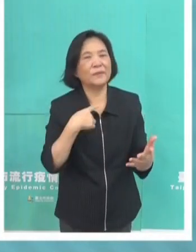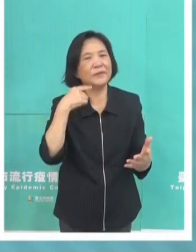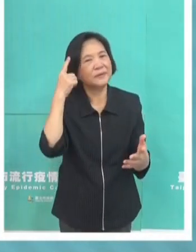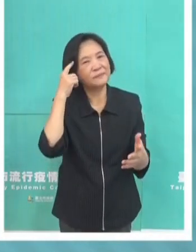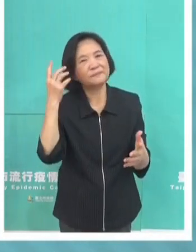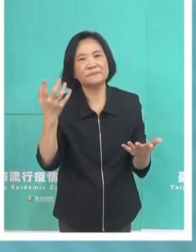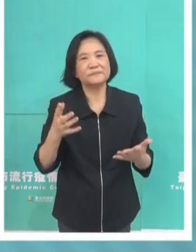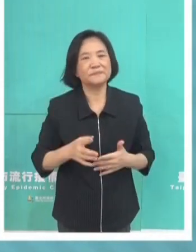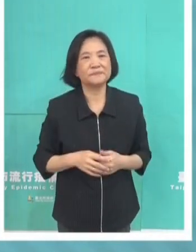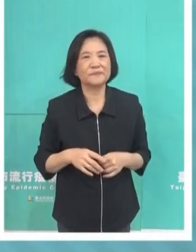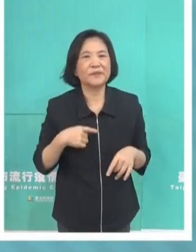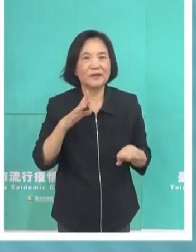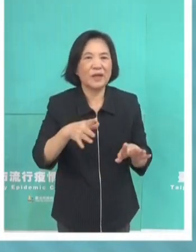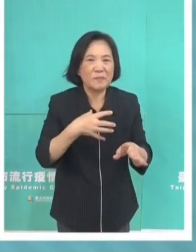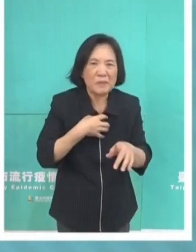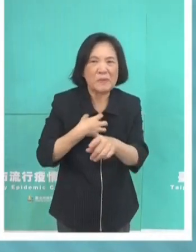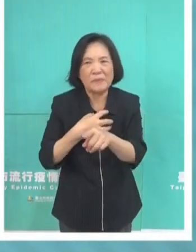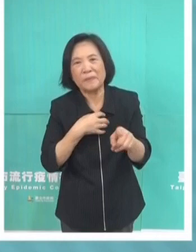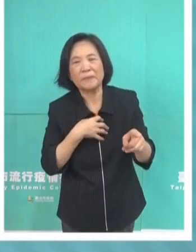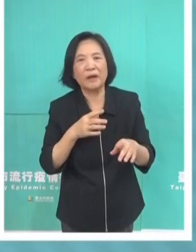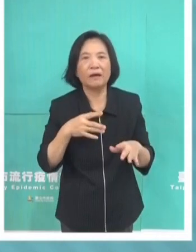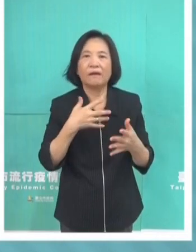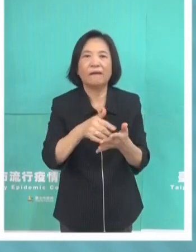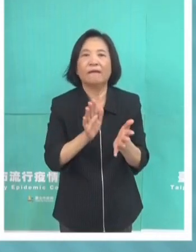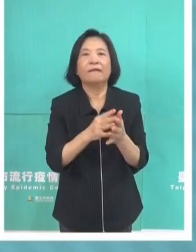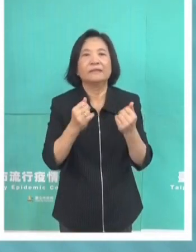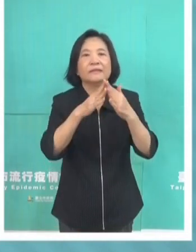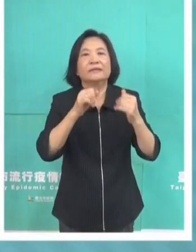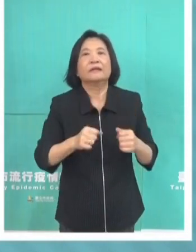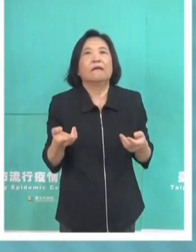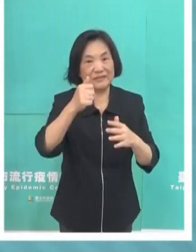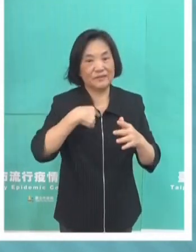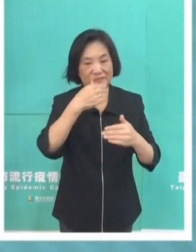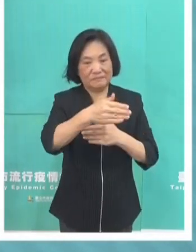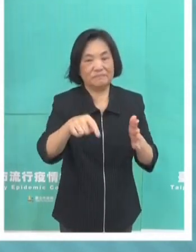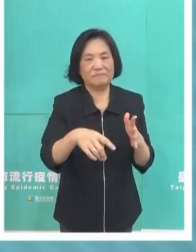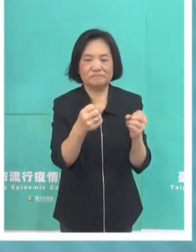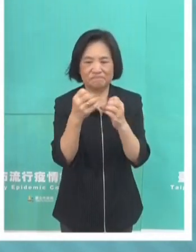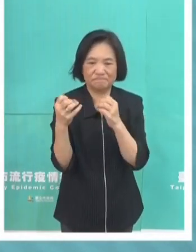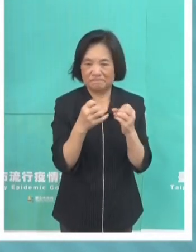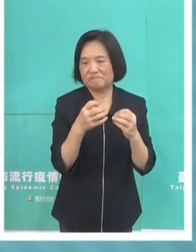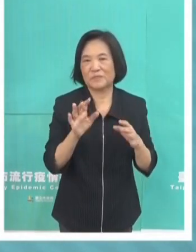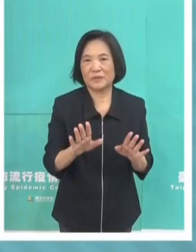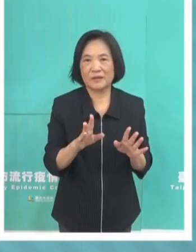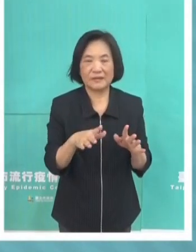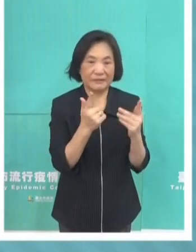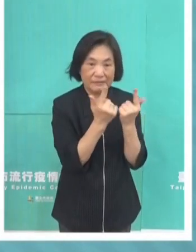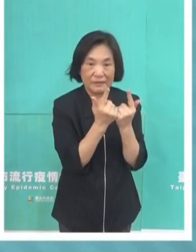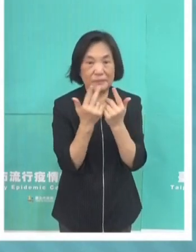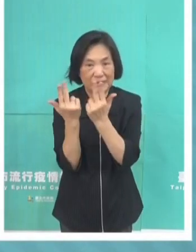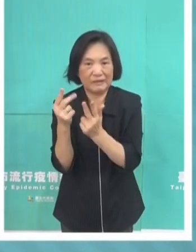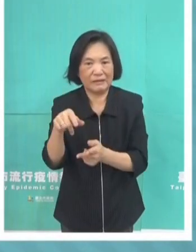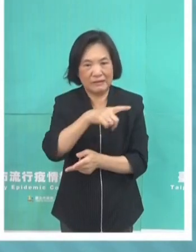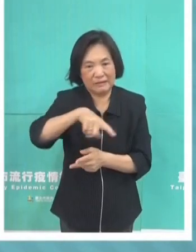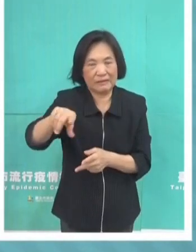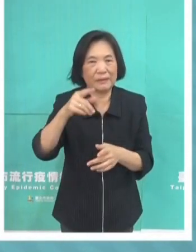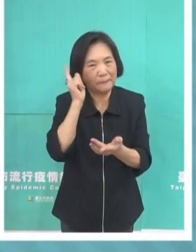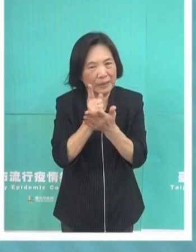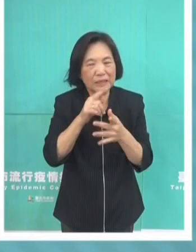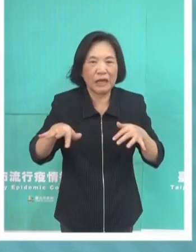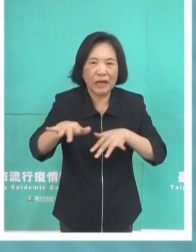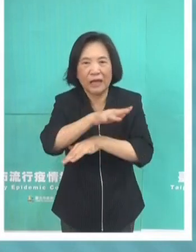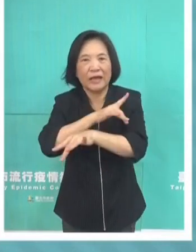样的哦，这个也怕那个也怕，那你干脆在家里打坐就好了，都不要出门。虽然双北还是首都生活圈的哈，这